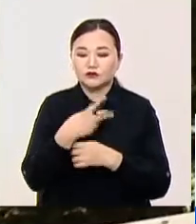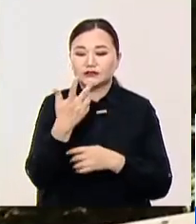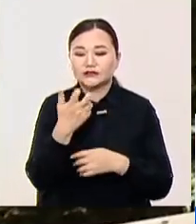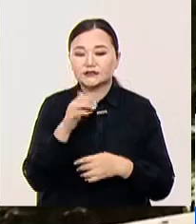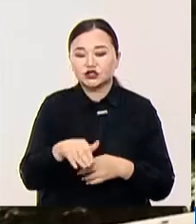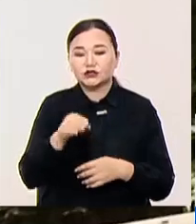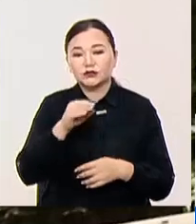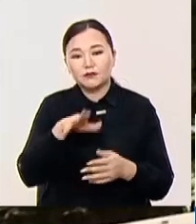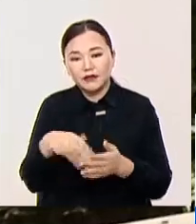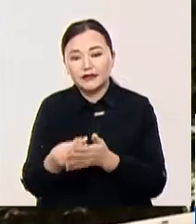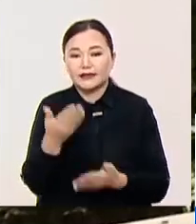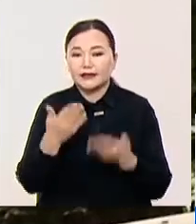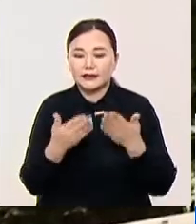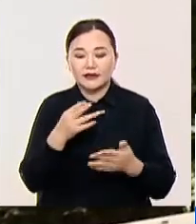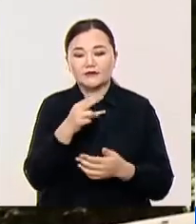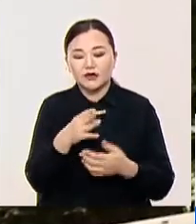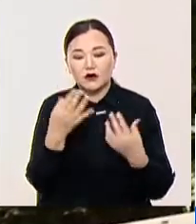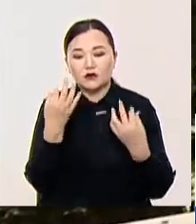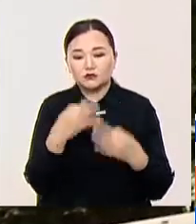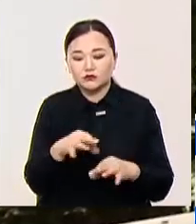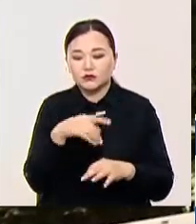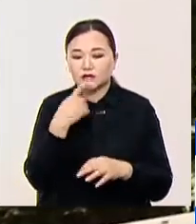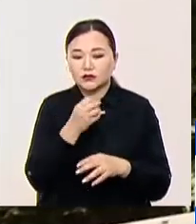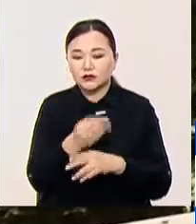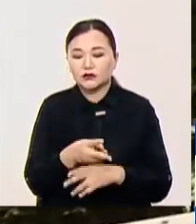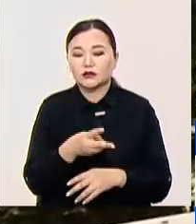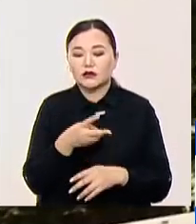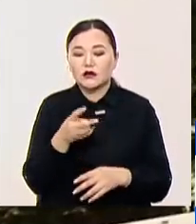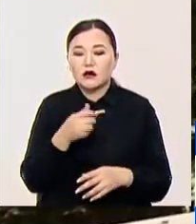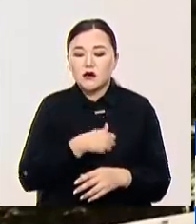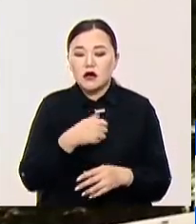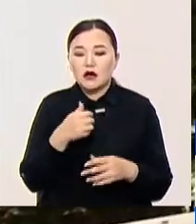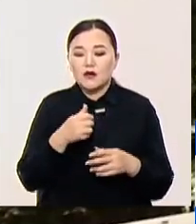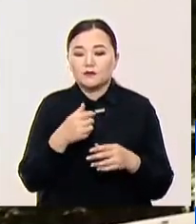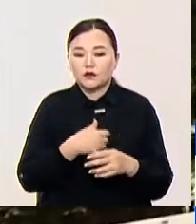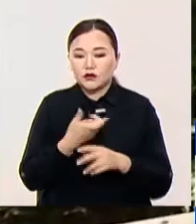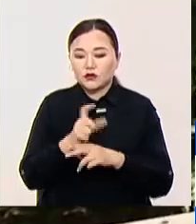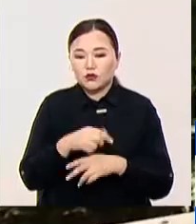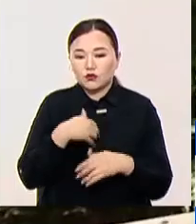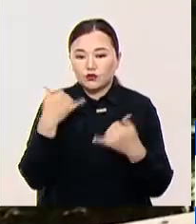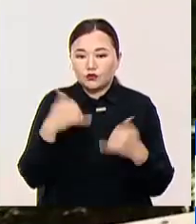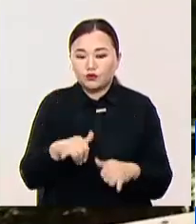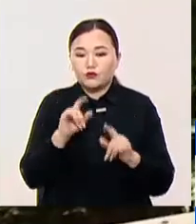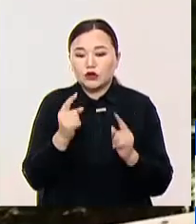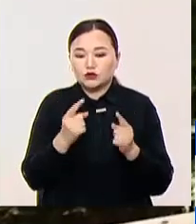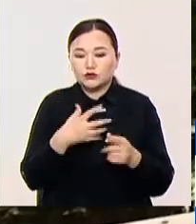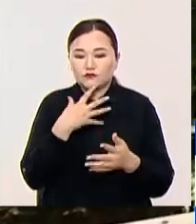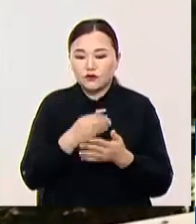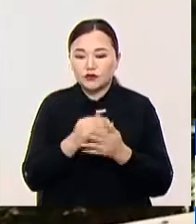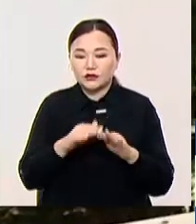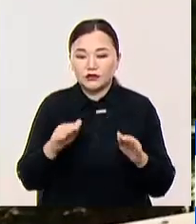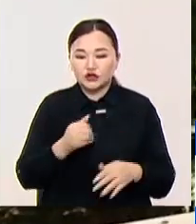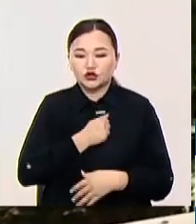теңге төлеңіз болмаса пәтерді босат деп айтты деді. Мен өзімде ол нәрсеге таң қалдым. Неге ондай өз балаларына адам